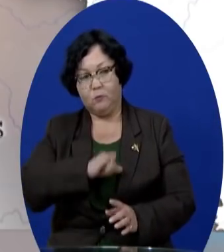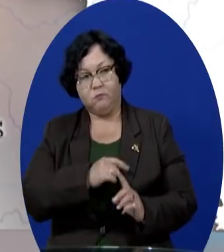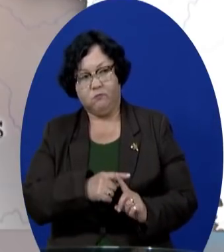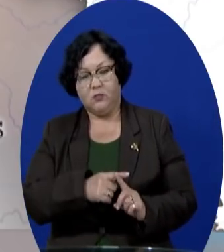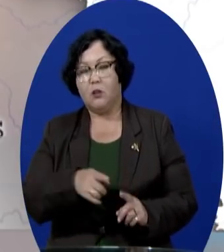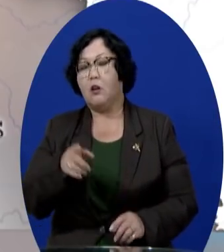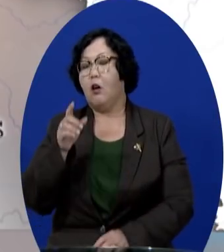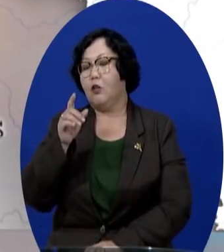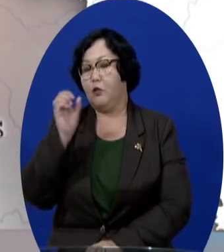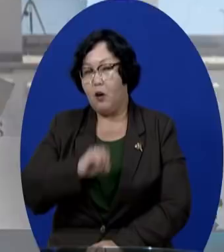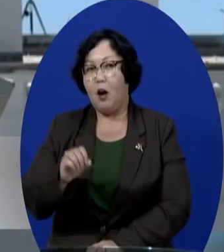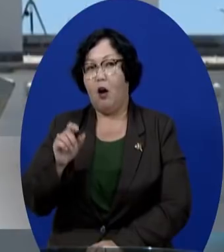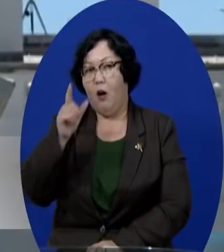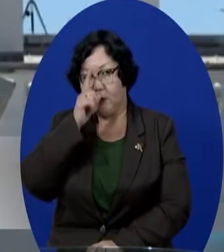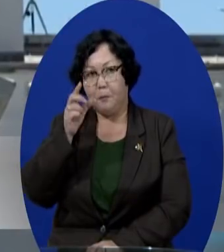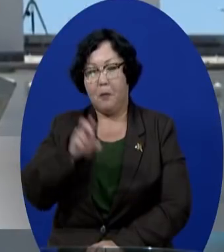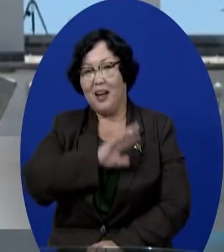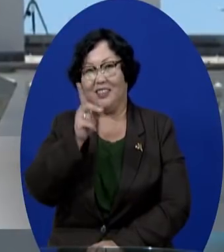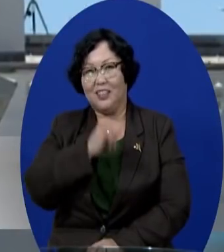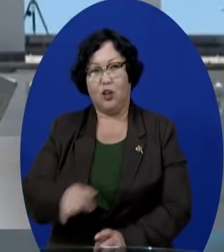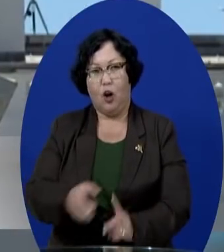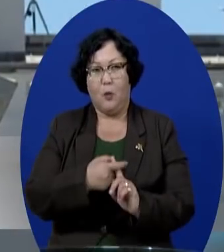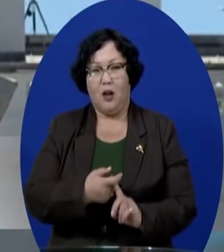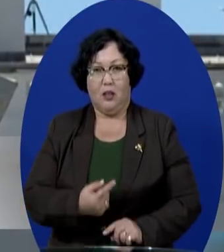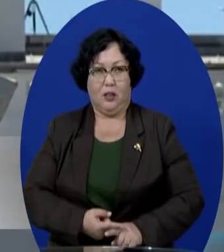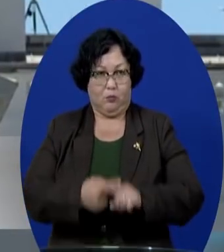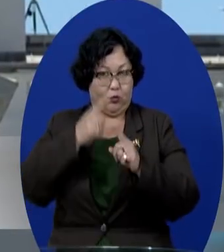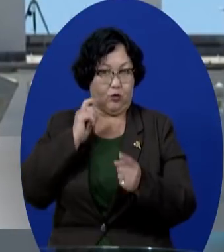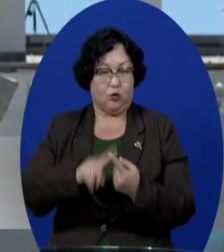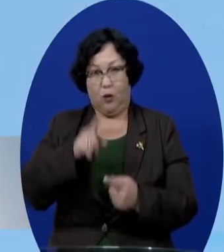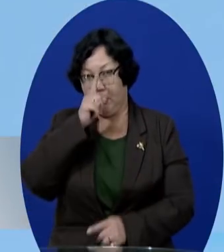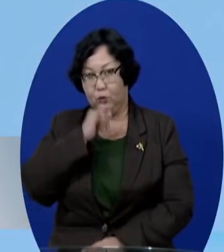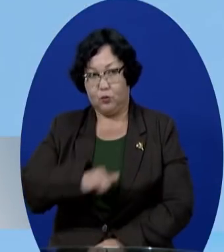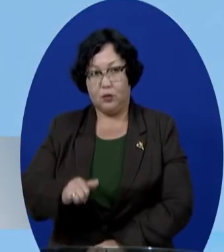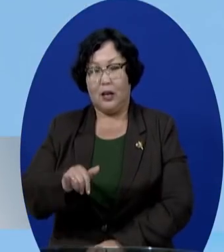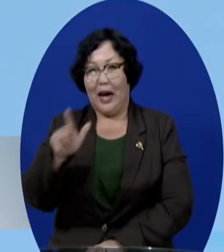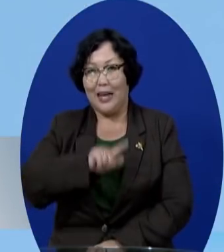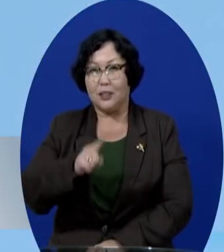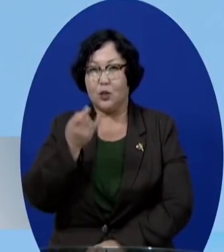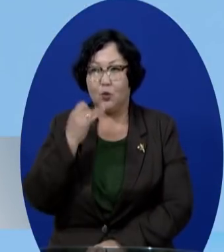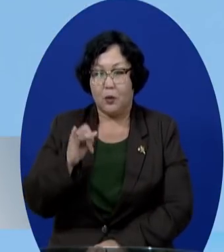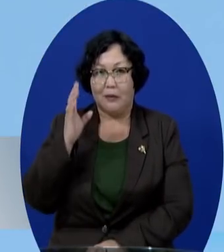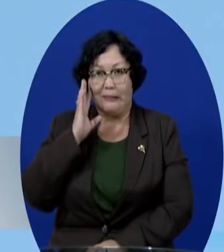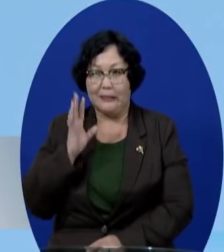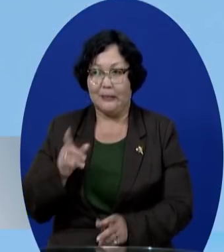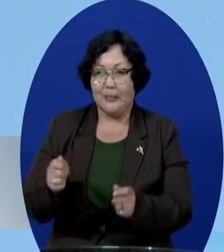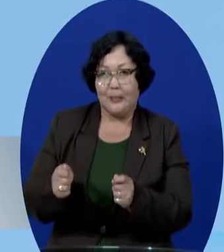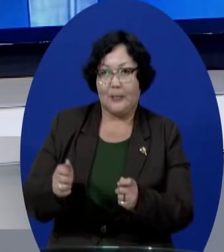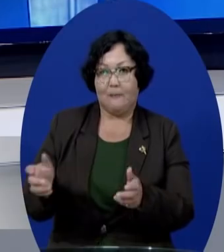Европын Оросын байгалийн хийнээс хамааралтай байдлыг нэмэгдүүлэх зорилготой Москвагийн геополитикийн маневр гэж үзэж байгаа юм